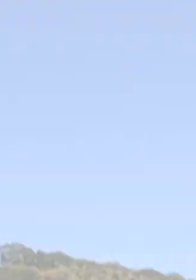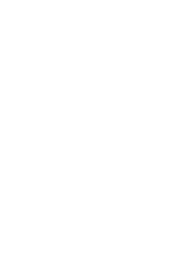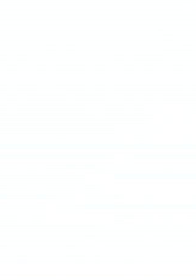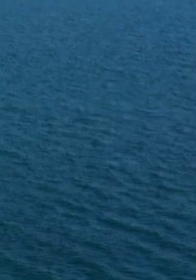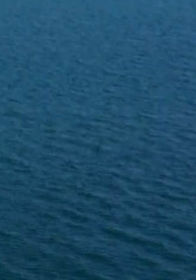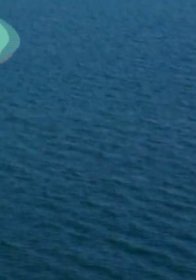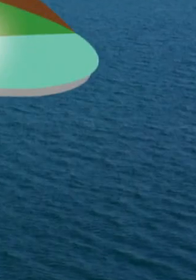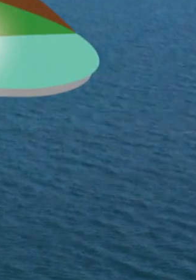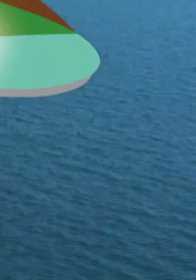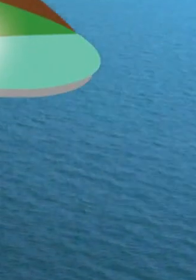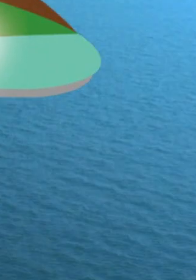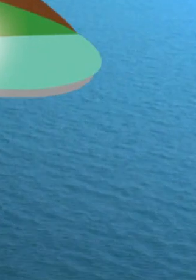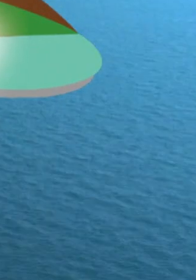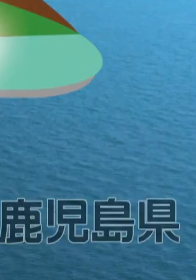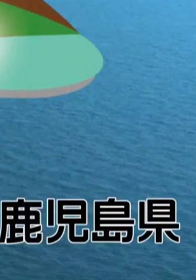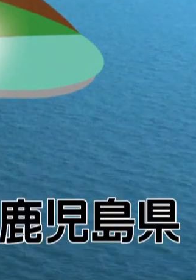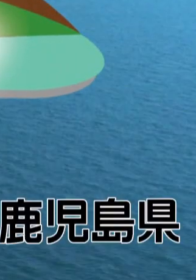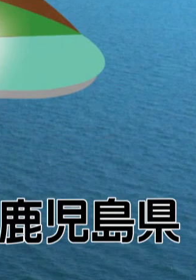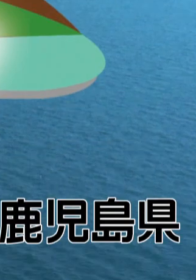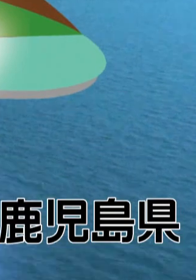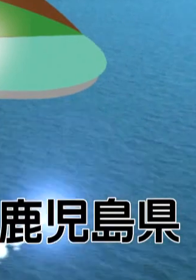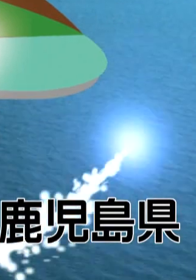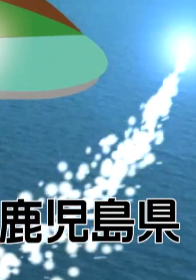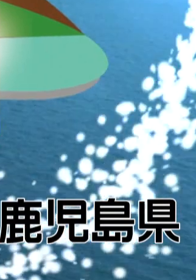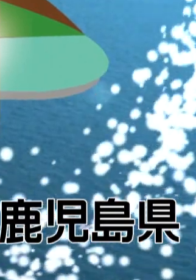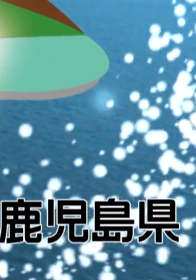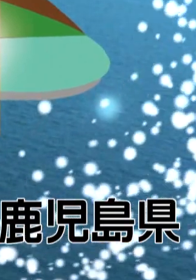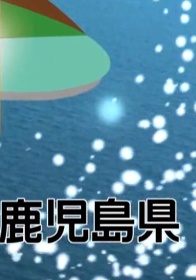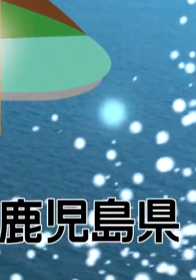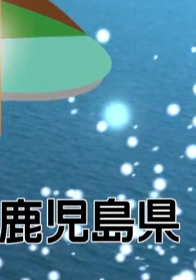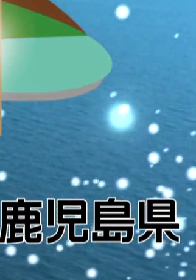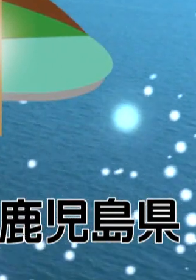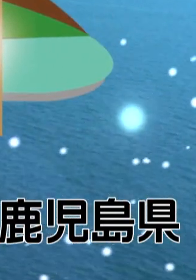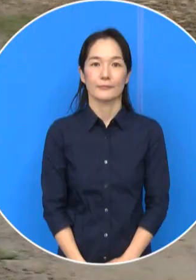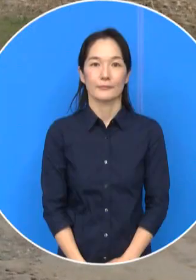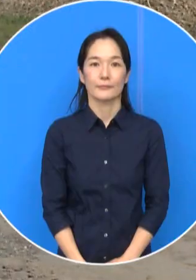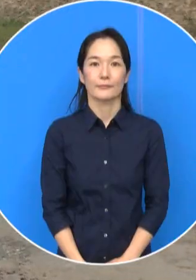前原龍二の前向きチャンネル。